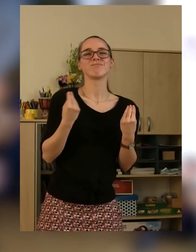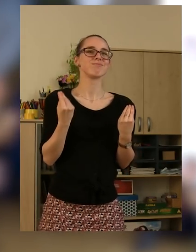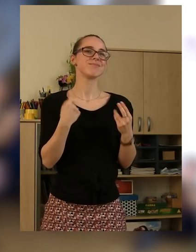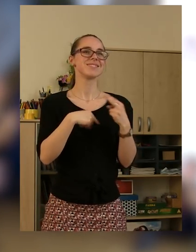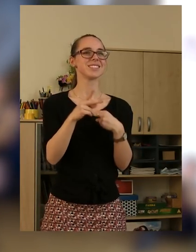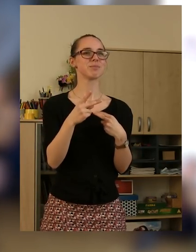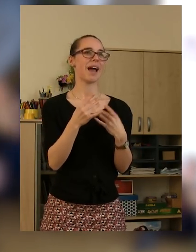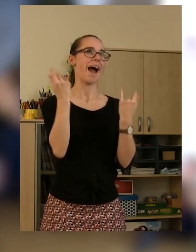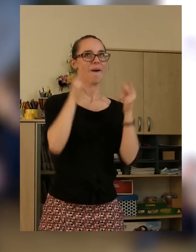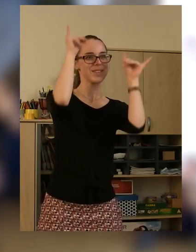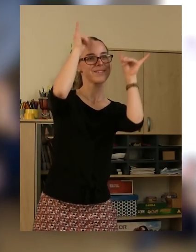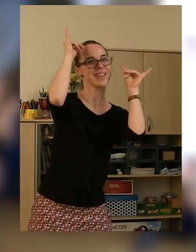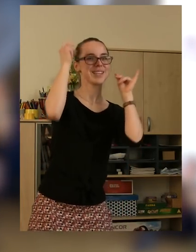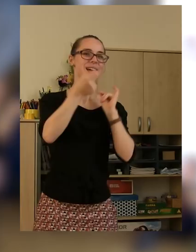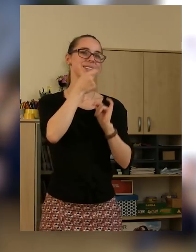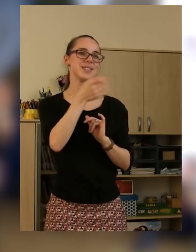pudovýho světa?